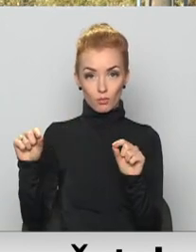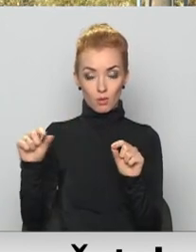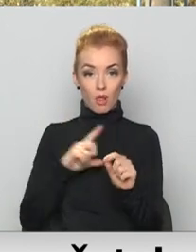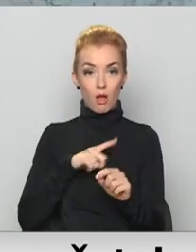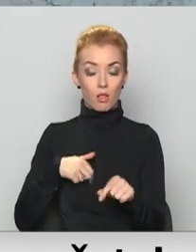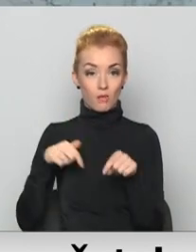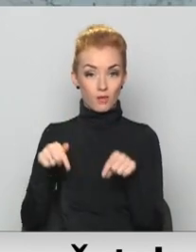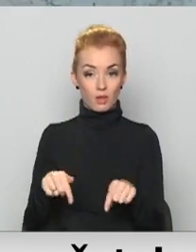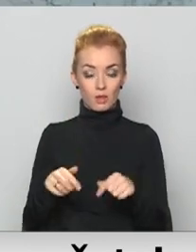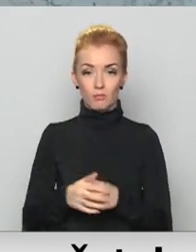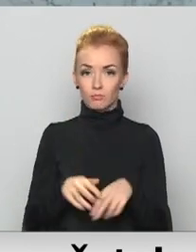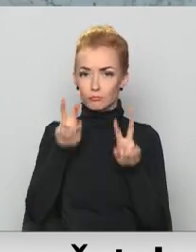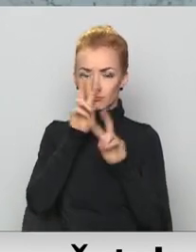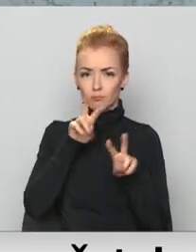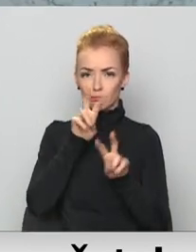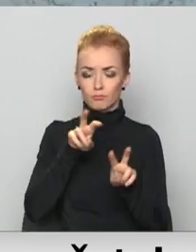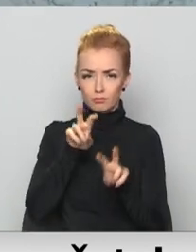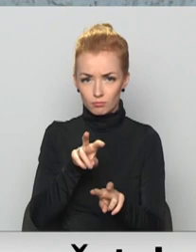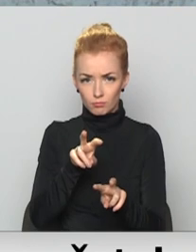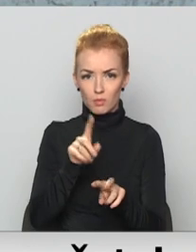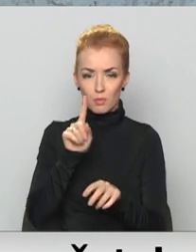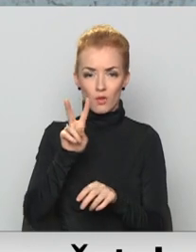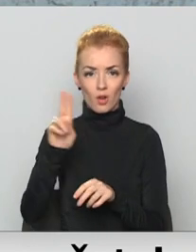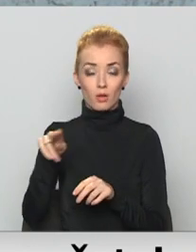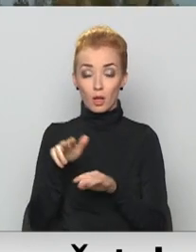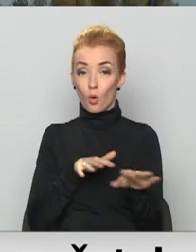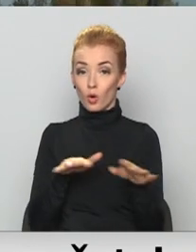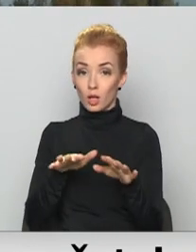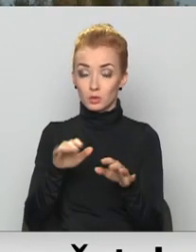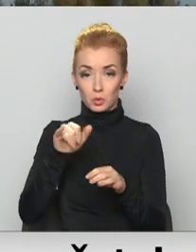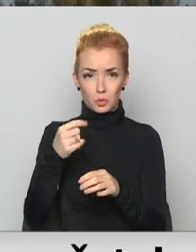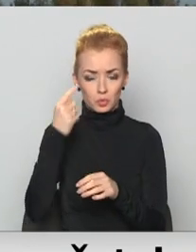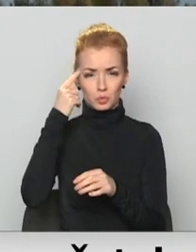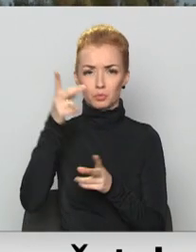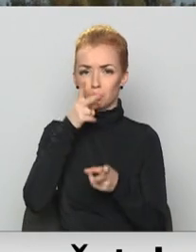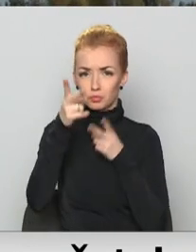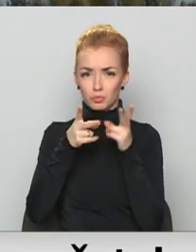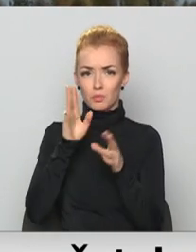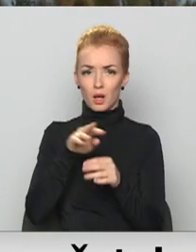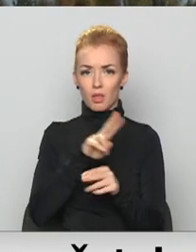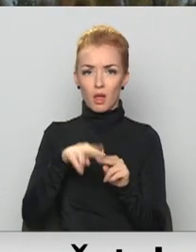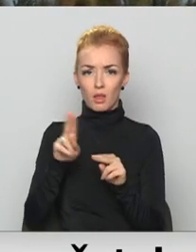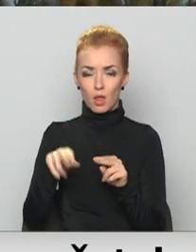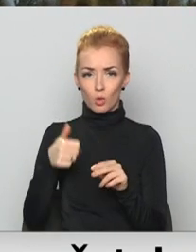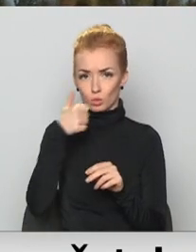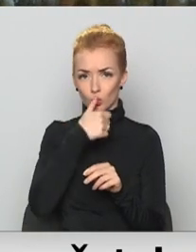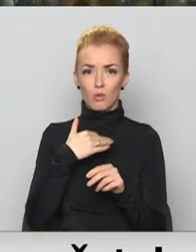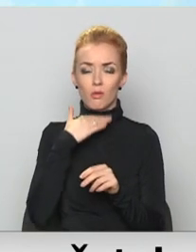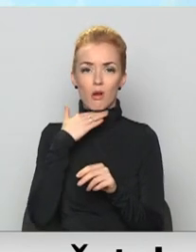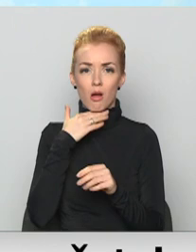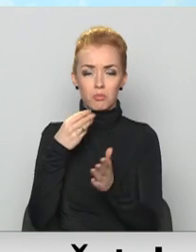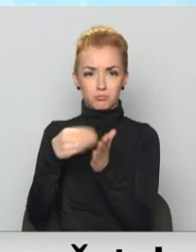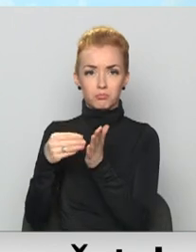Latvijā. Pārbaudu pārtikas veterinārais dienests organizējis, jo saņēmis sūdzību par iespējams nelegālu cūgaļas iepirkšanu,